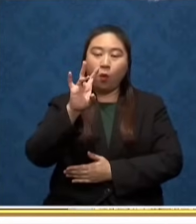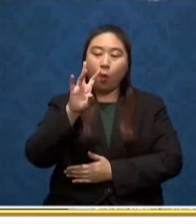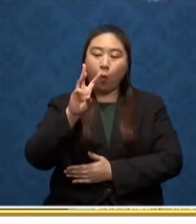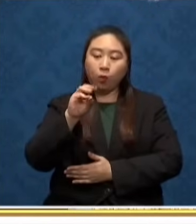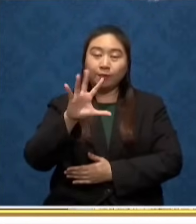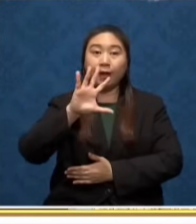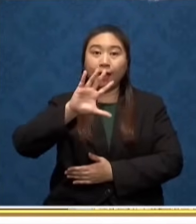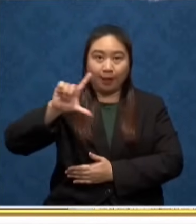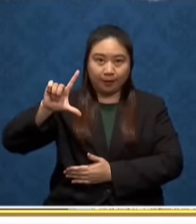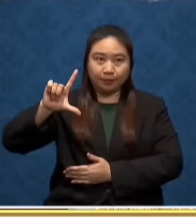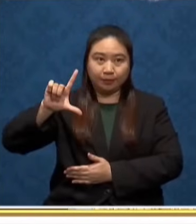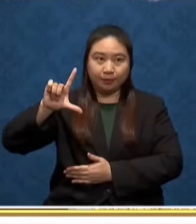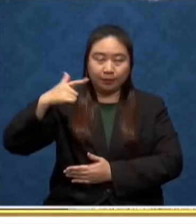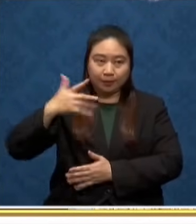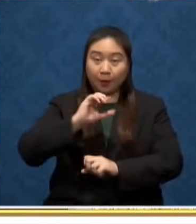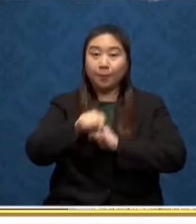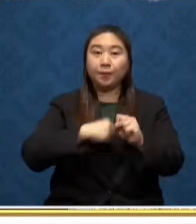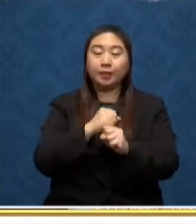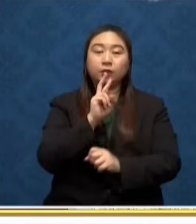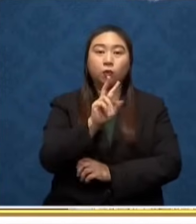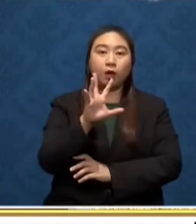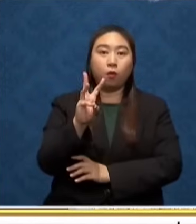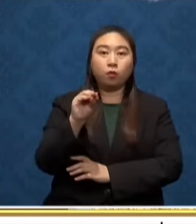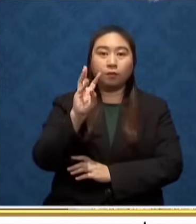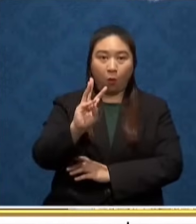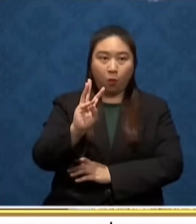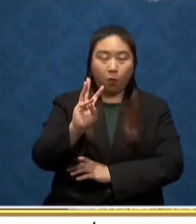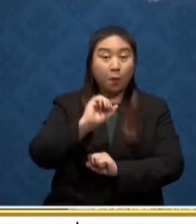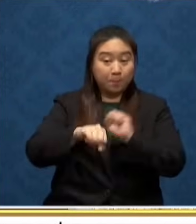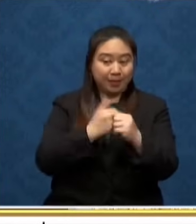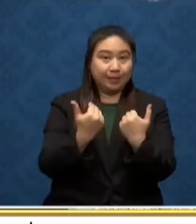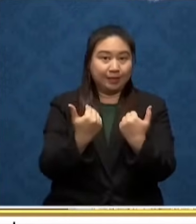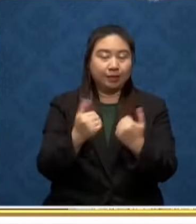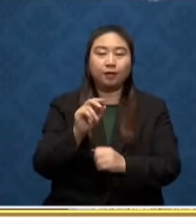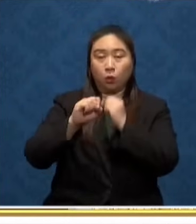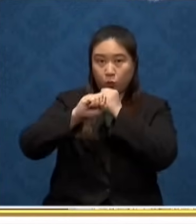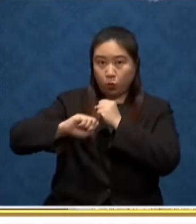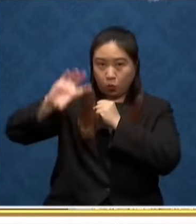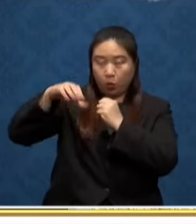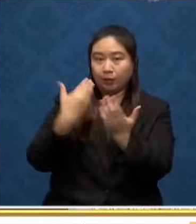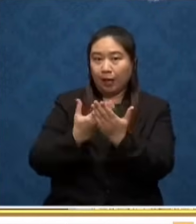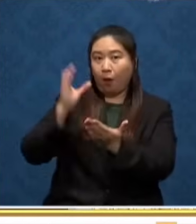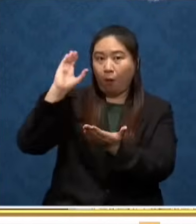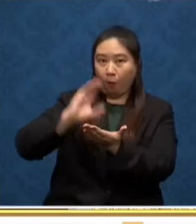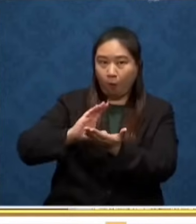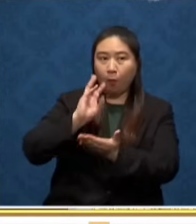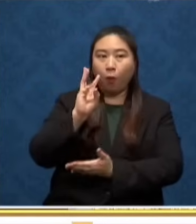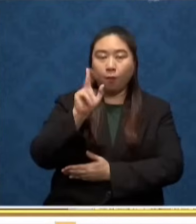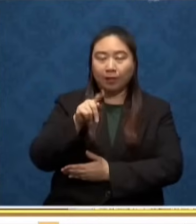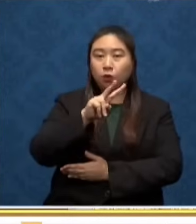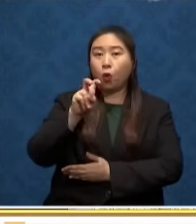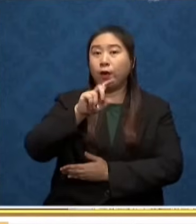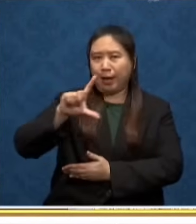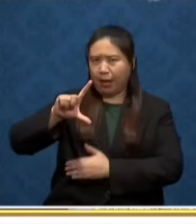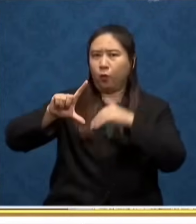6,765 ล้านบาทและในปี66นะคะก็คือปีนี้กสทช.ตั้งงบประมาณ 6,200 กว่า